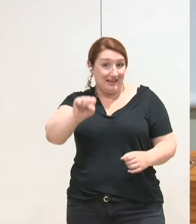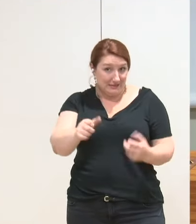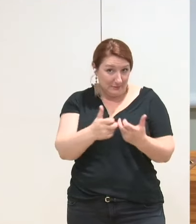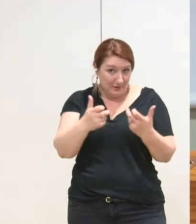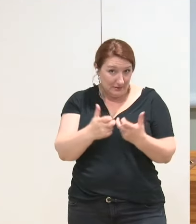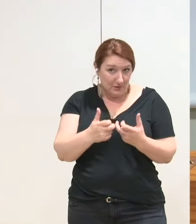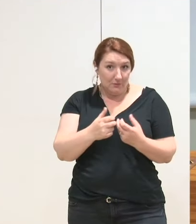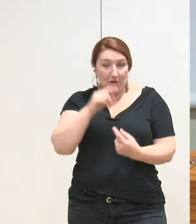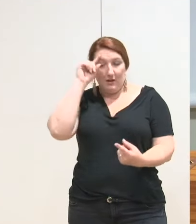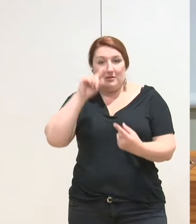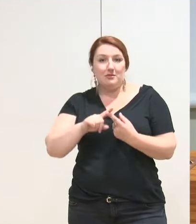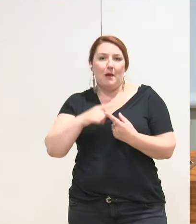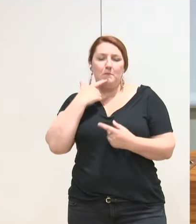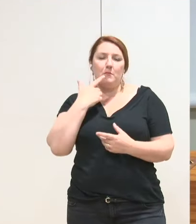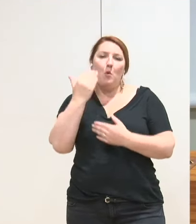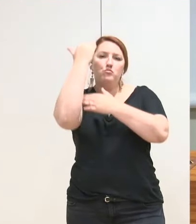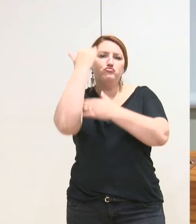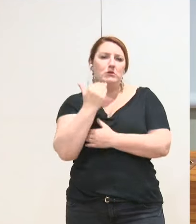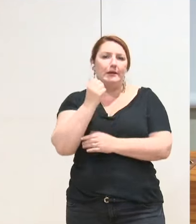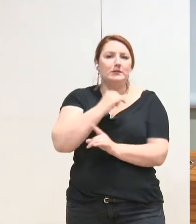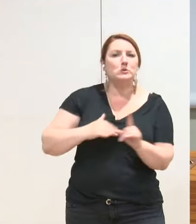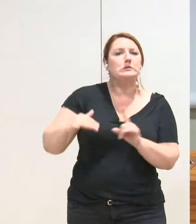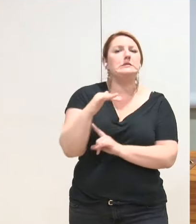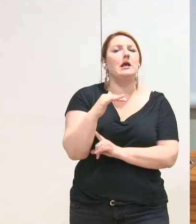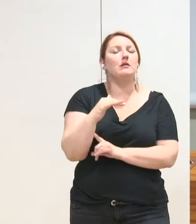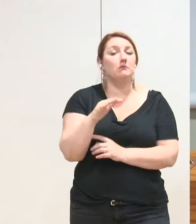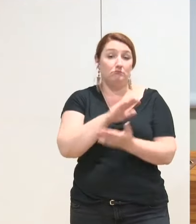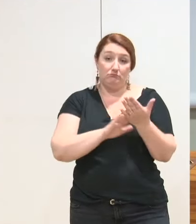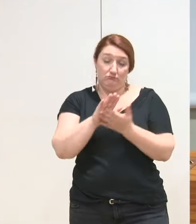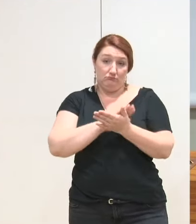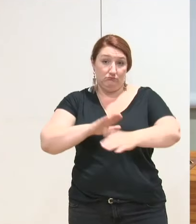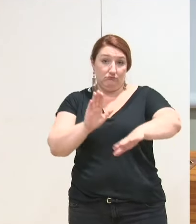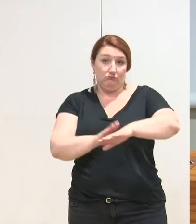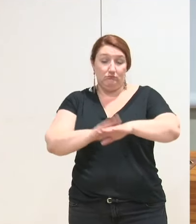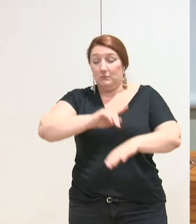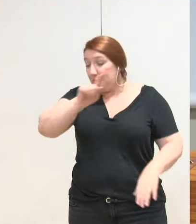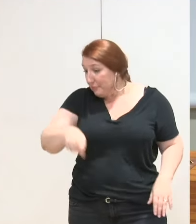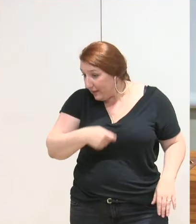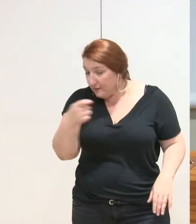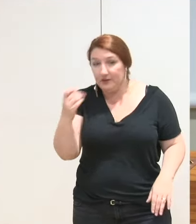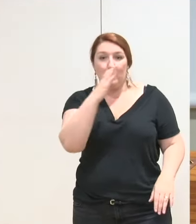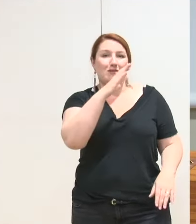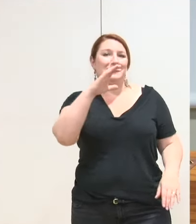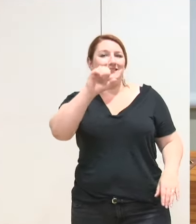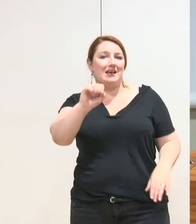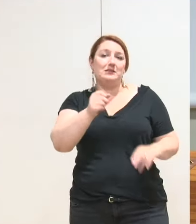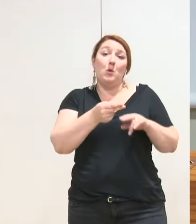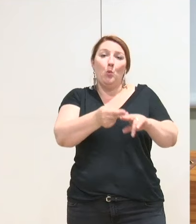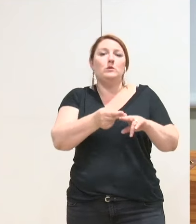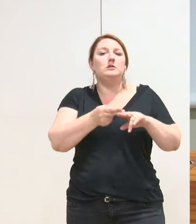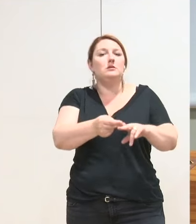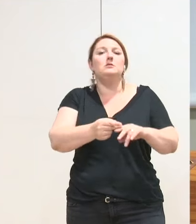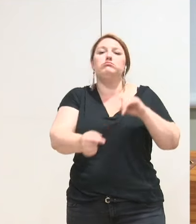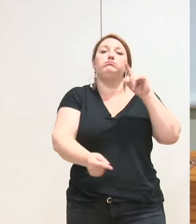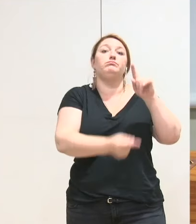question du bouclier social je m'autorise quand même à vous signaler que bien évidemment le CCS est un outil tout à fait